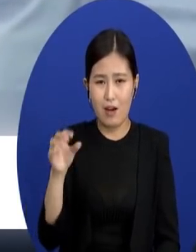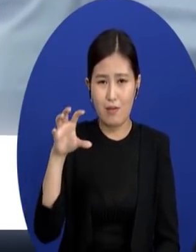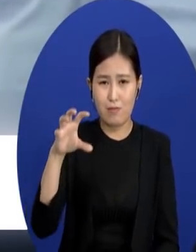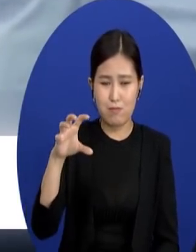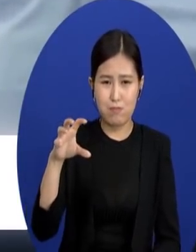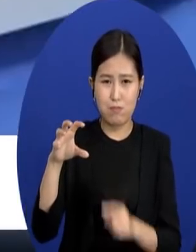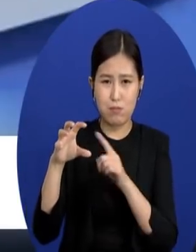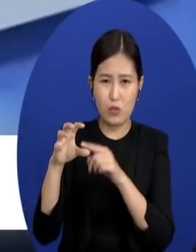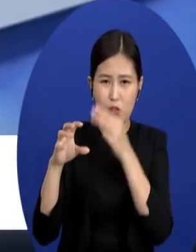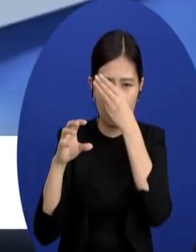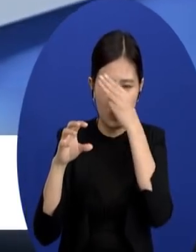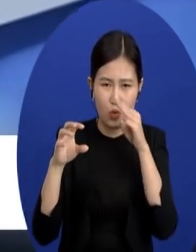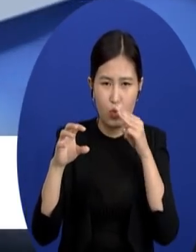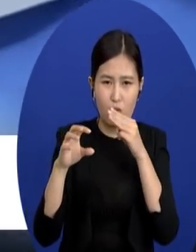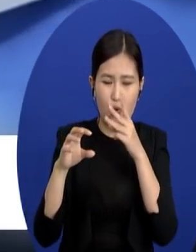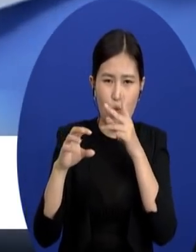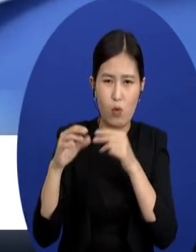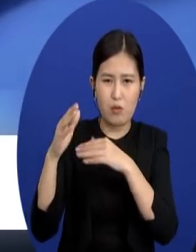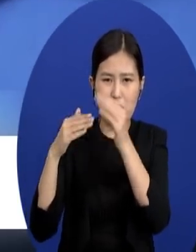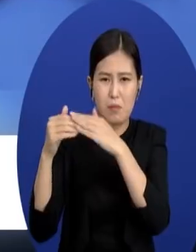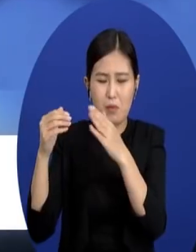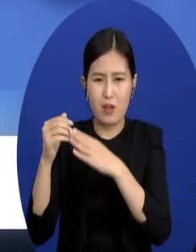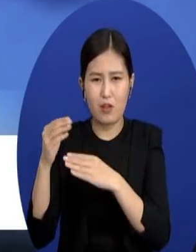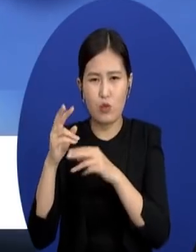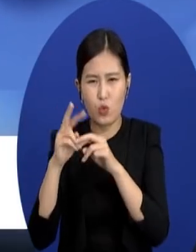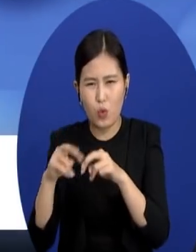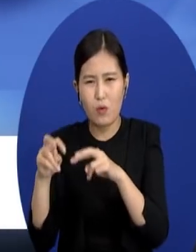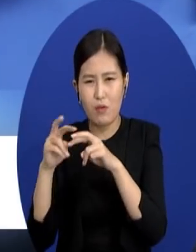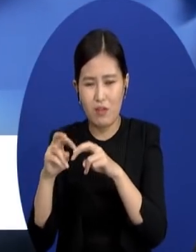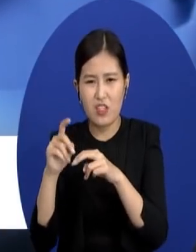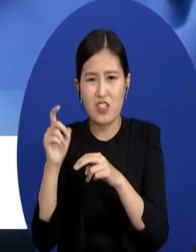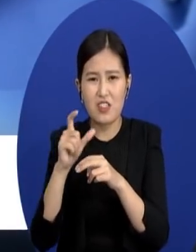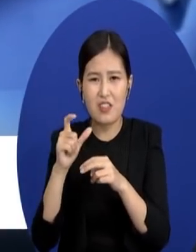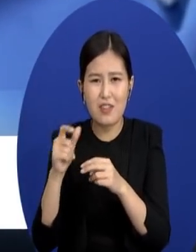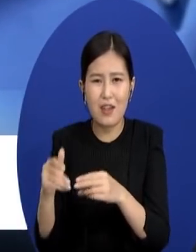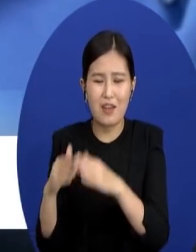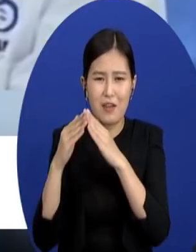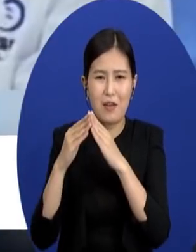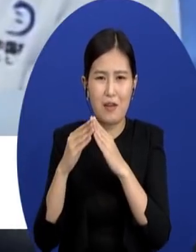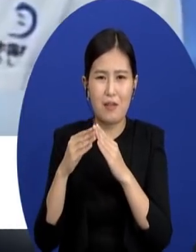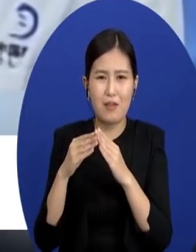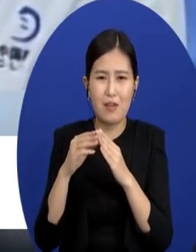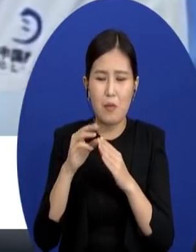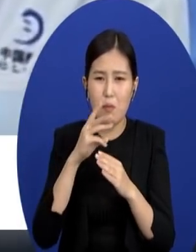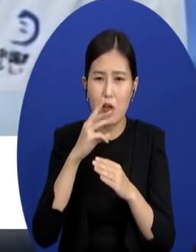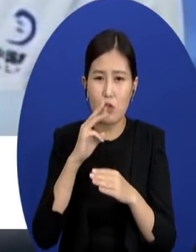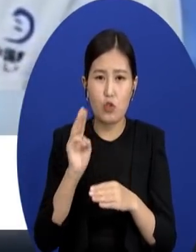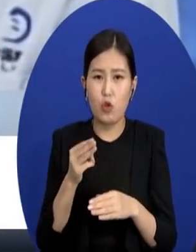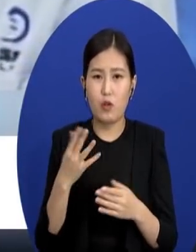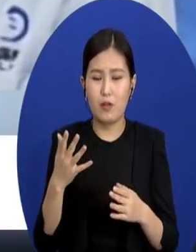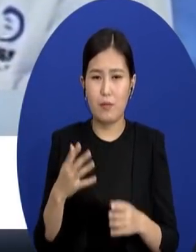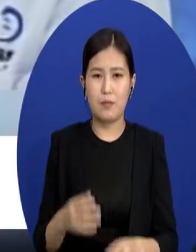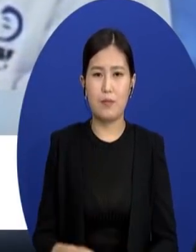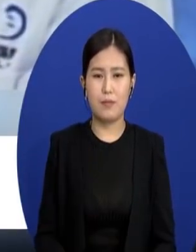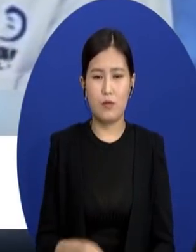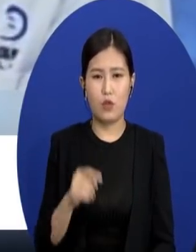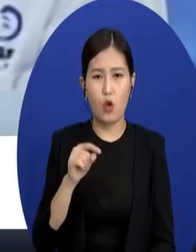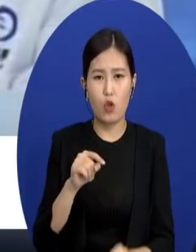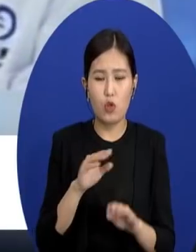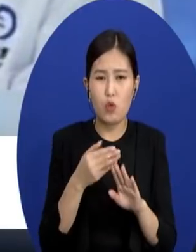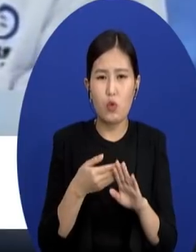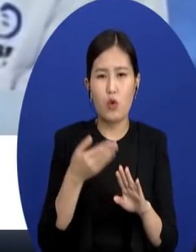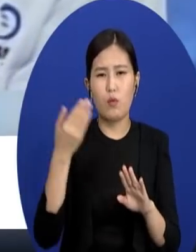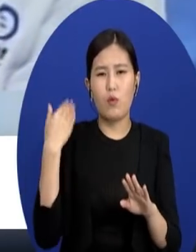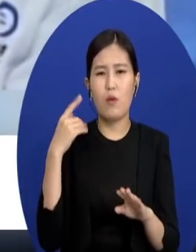Хятад улс судлаж байна. Гэхдээ хизээ эхлүүлэх тухай цаг хугацааны тов хараахан гараагүй байна. За одоогоос 51 жилийн өмнө